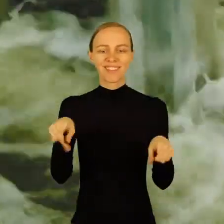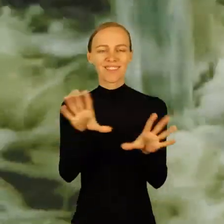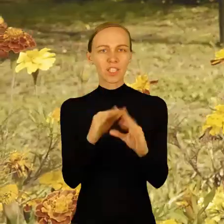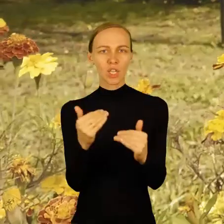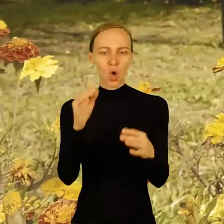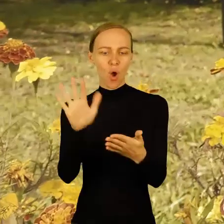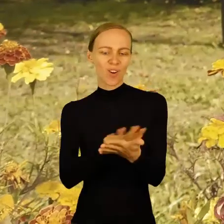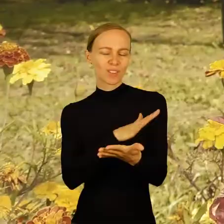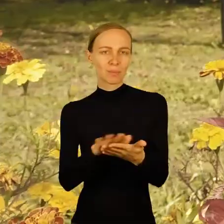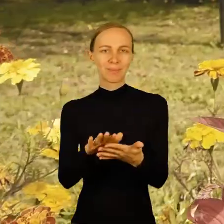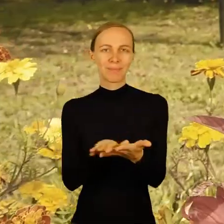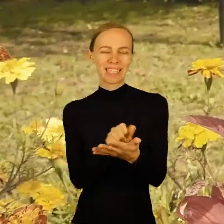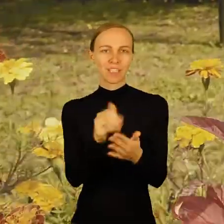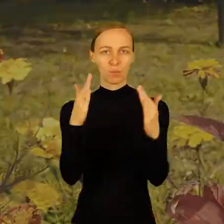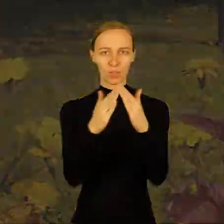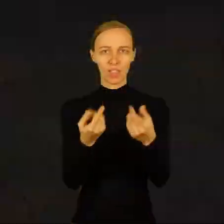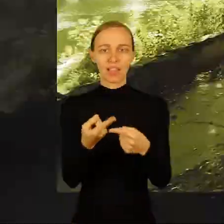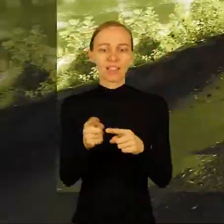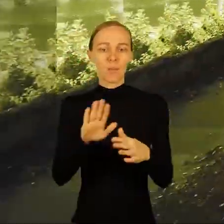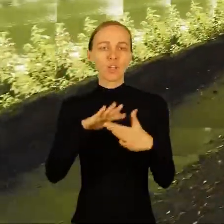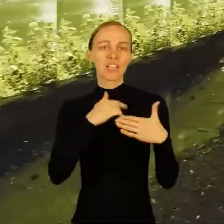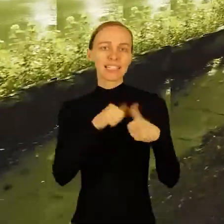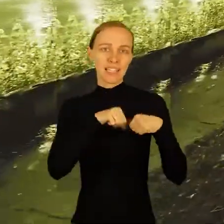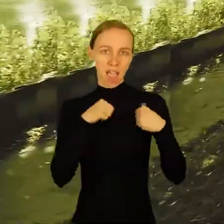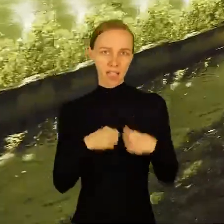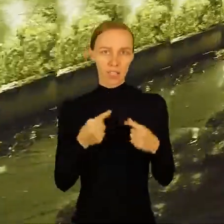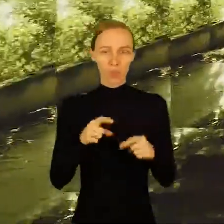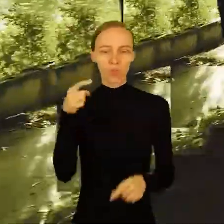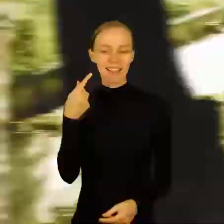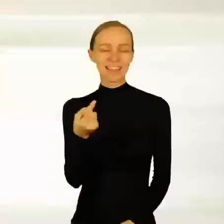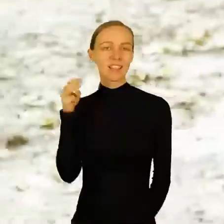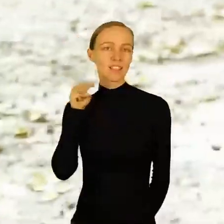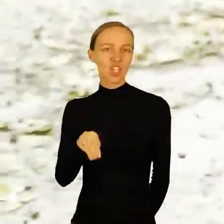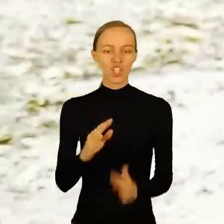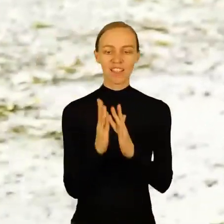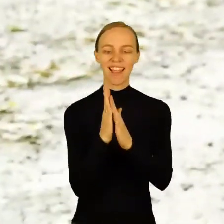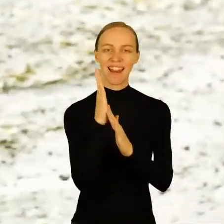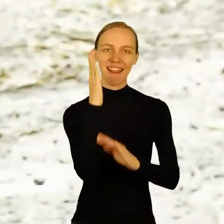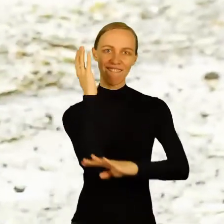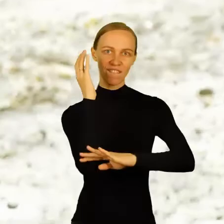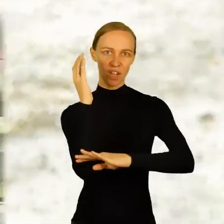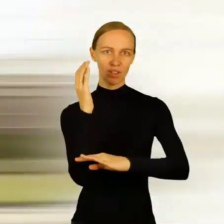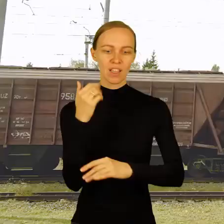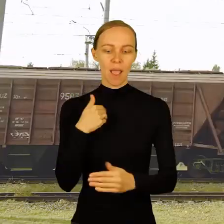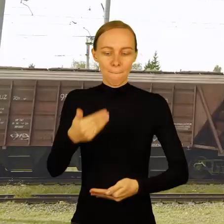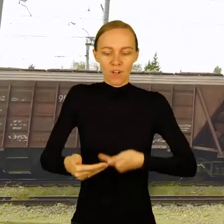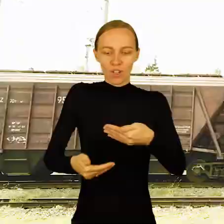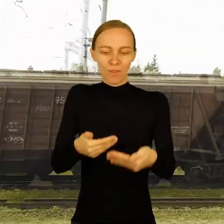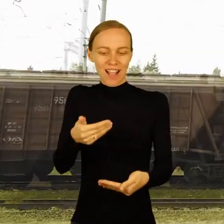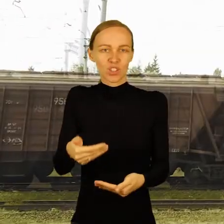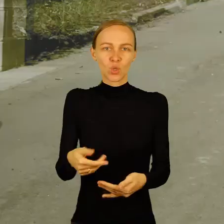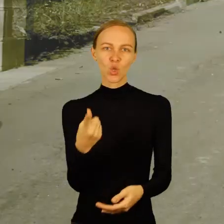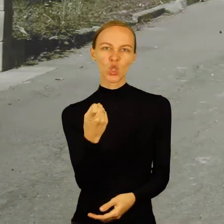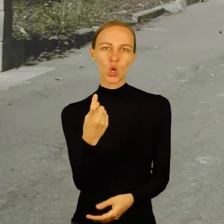будинки – це моє серце. Тут тисячі дерев виросли з одного мого подиху. Я протоптав тут сотні мостів і